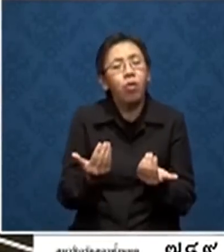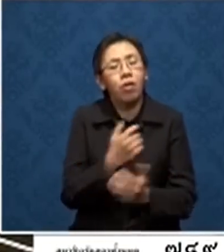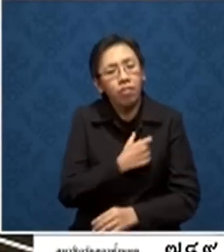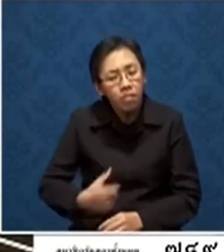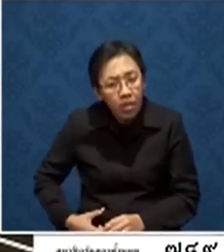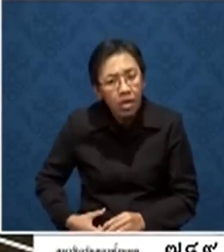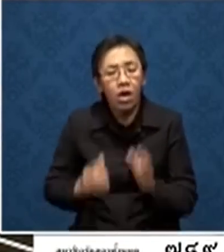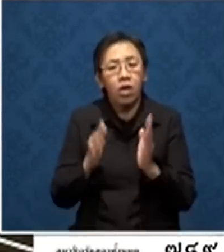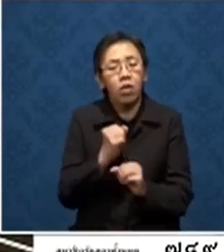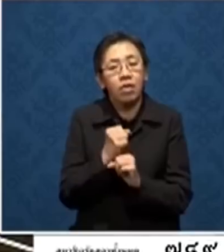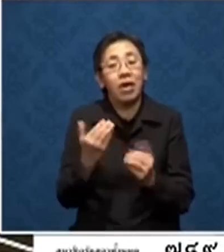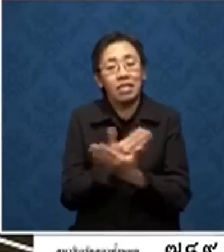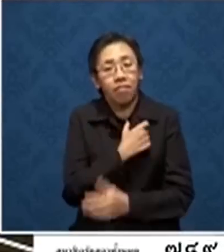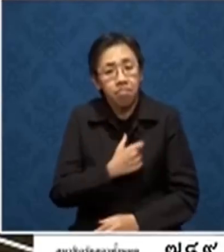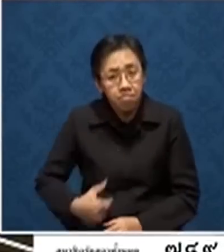ราชการ